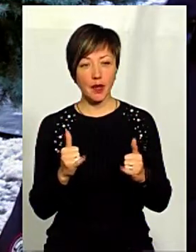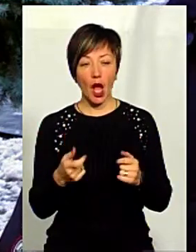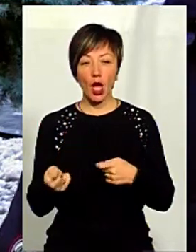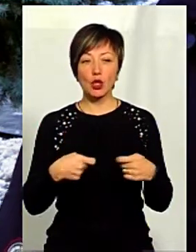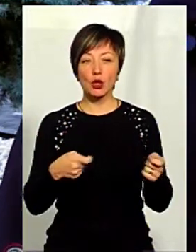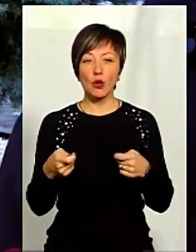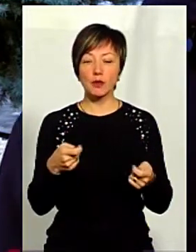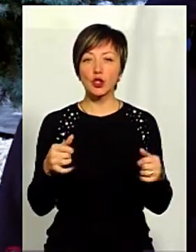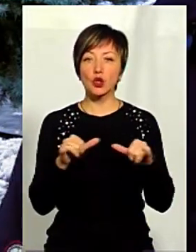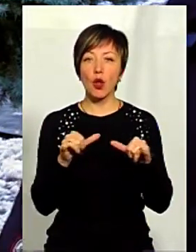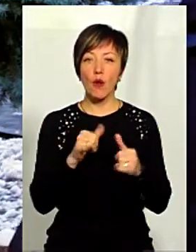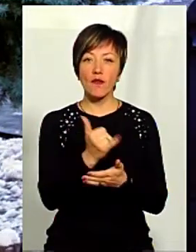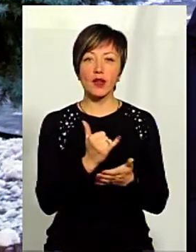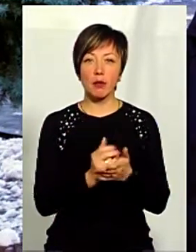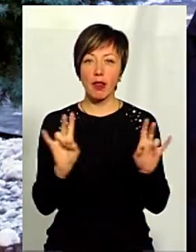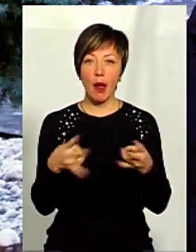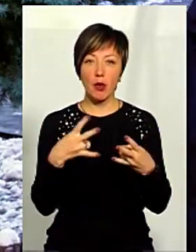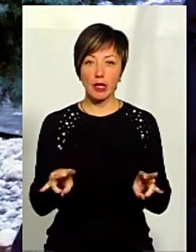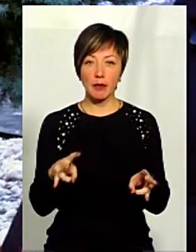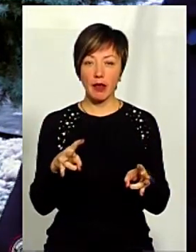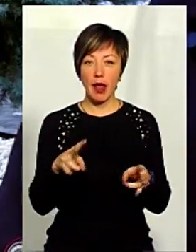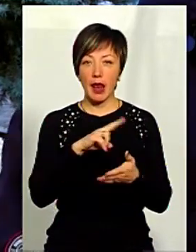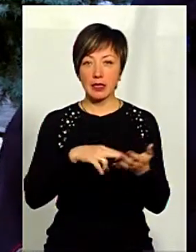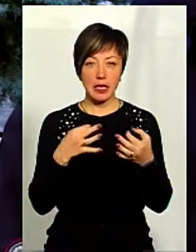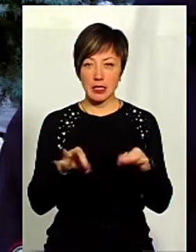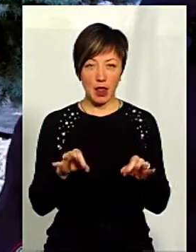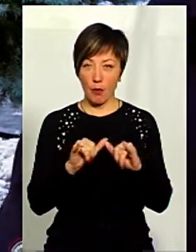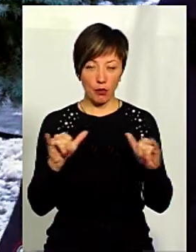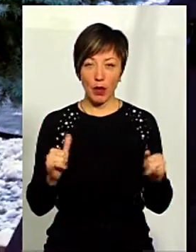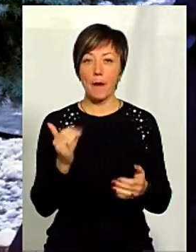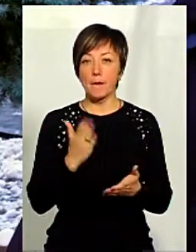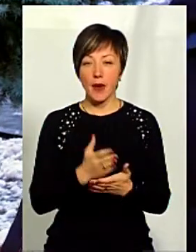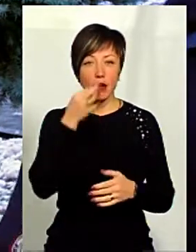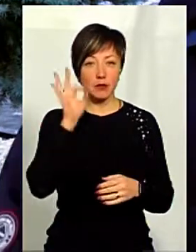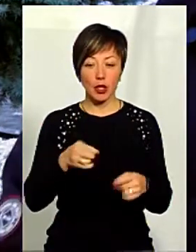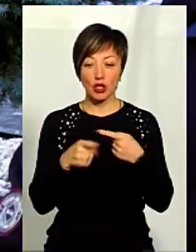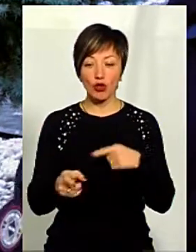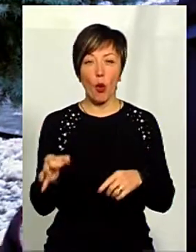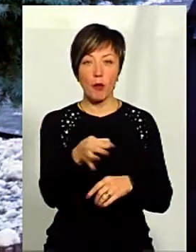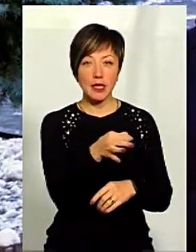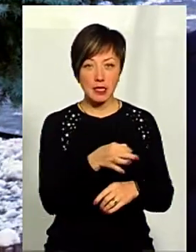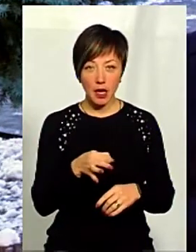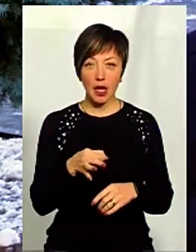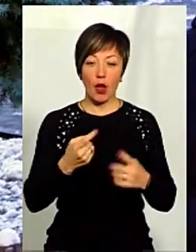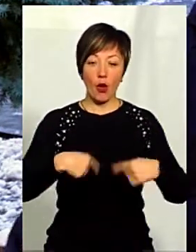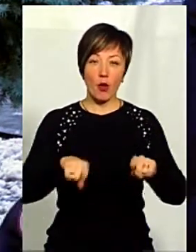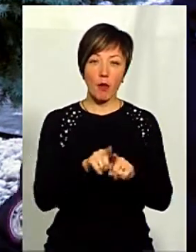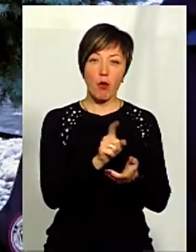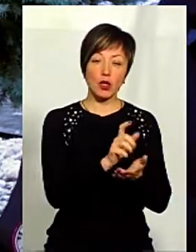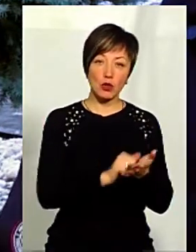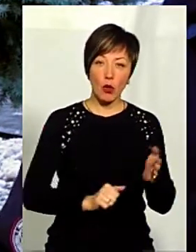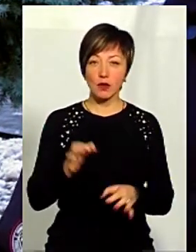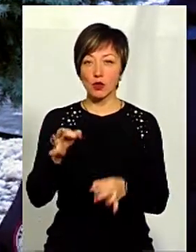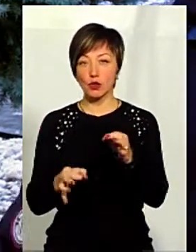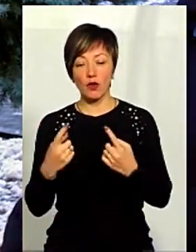торгівлі столовим вином, на які не потрібна ліцензія, на них не розповсюджується. Тобто ми маємо практику і в інших областях, що і органи ДФС, і